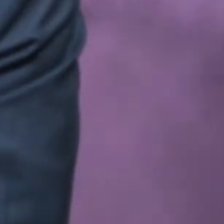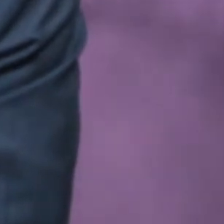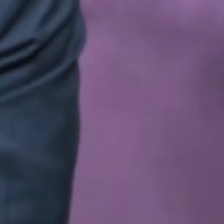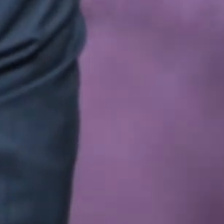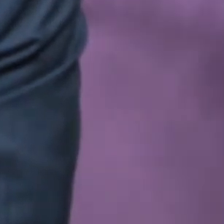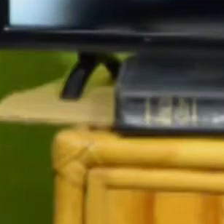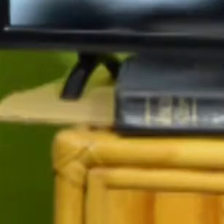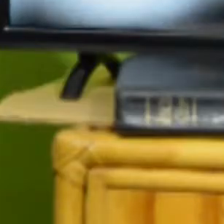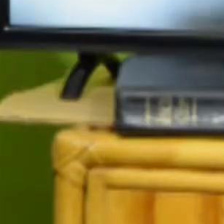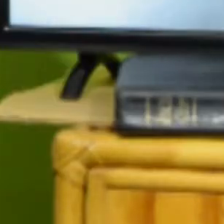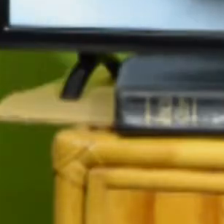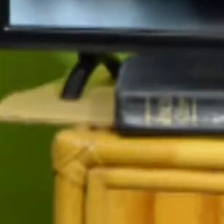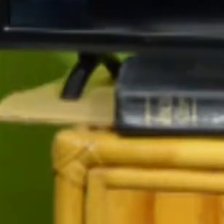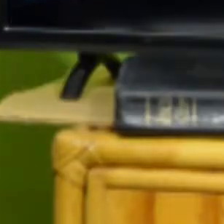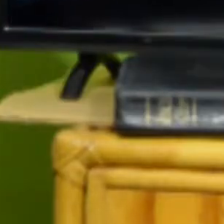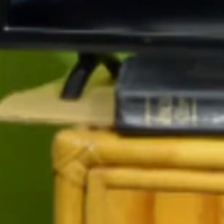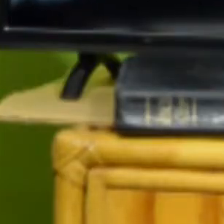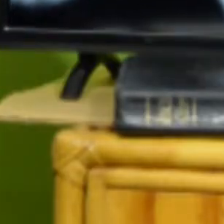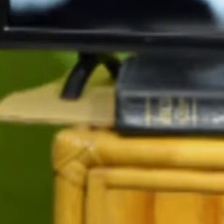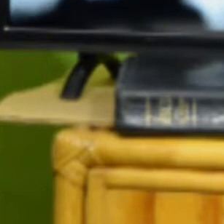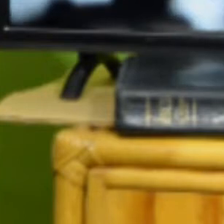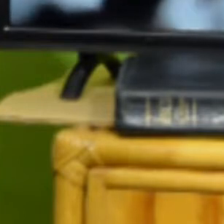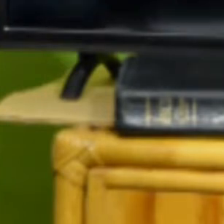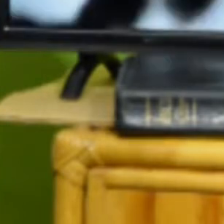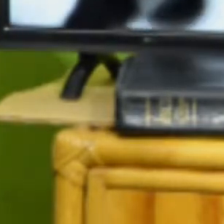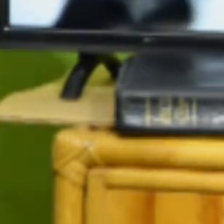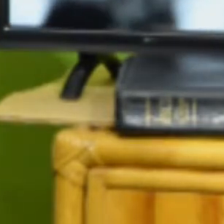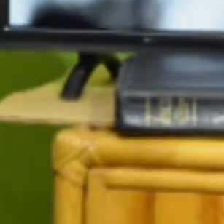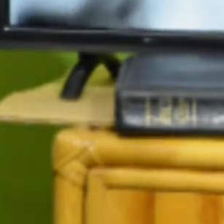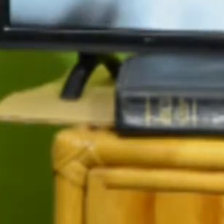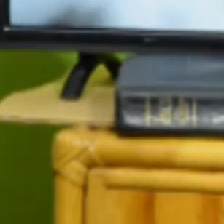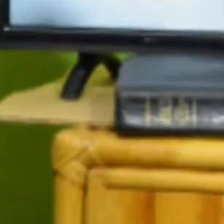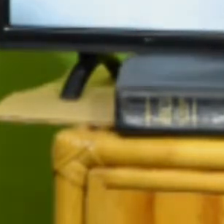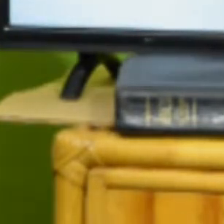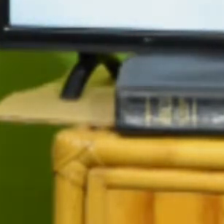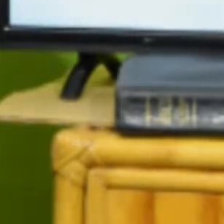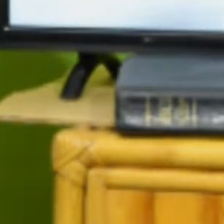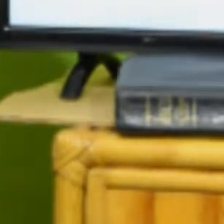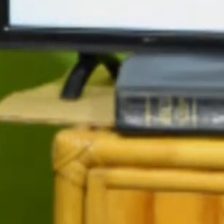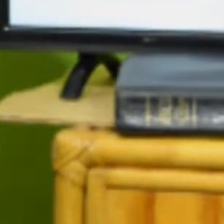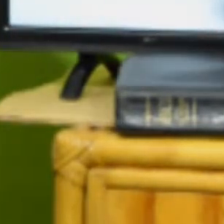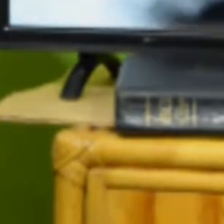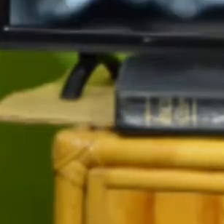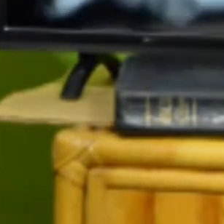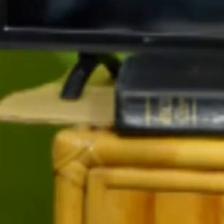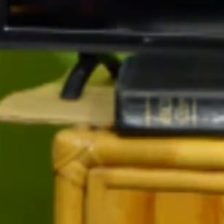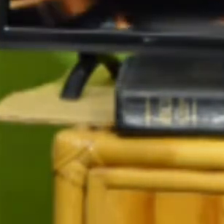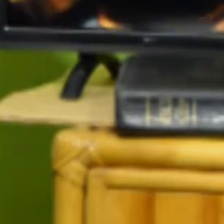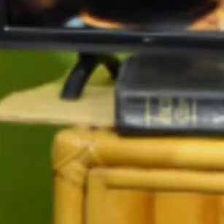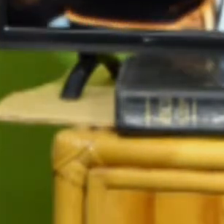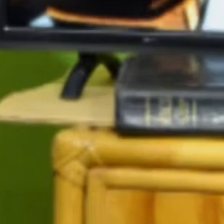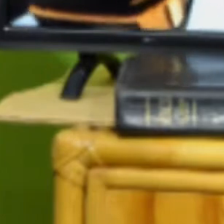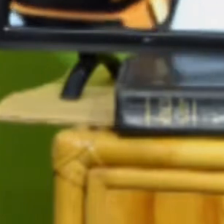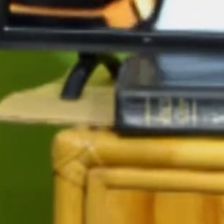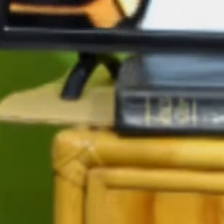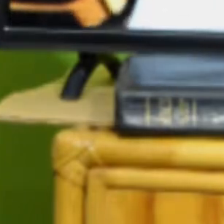185,000. Unoziva kuti akuna inyika shoma dzine ami yakakura kudaro. Iyo yakakura. Yakakura. But ngirozi 1. Kura kuti ngirozi